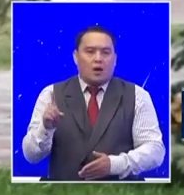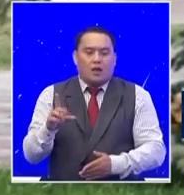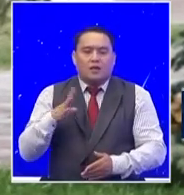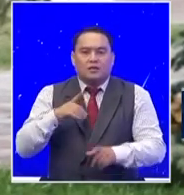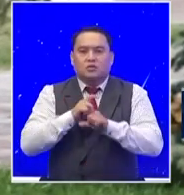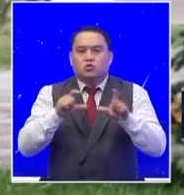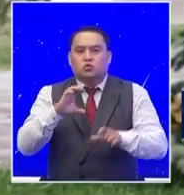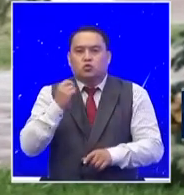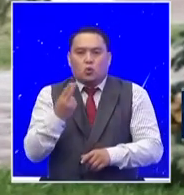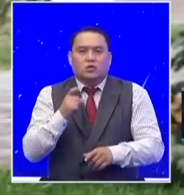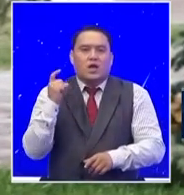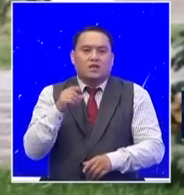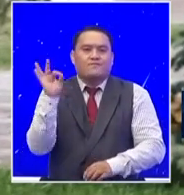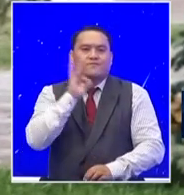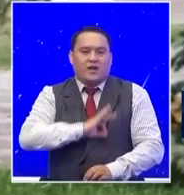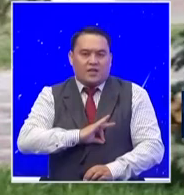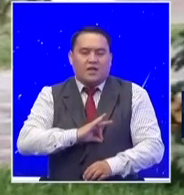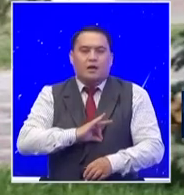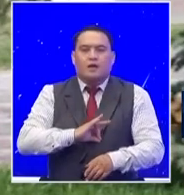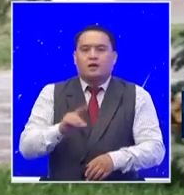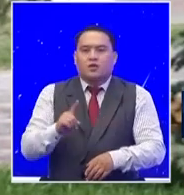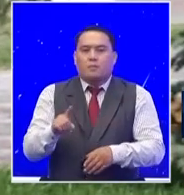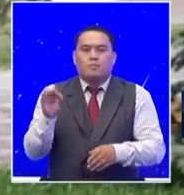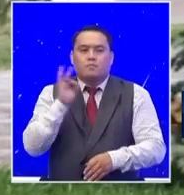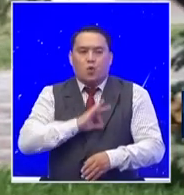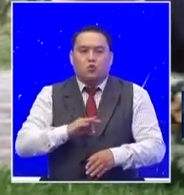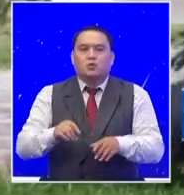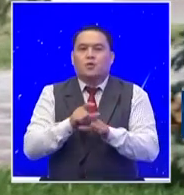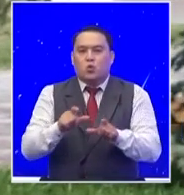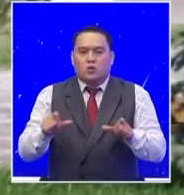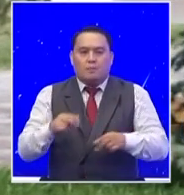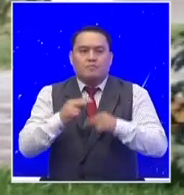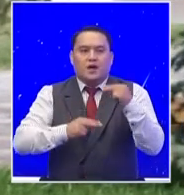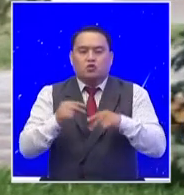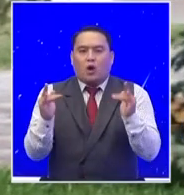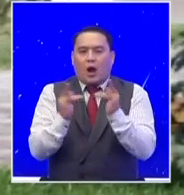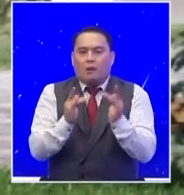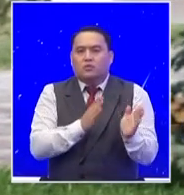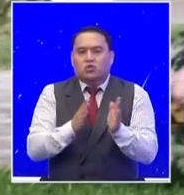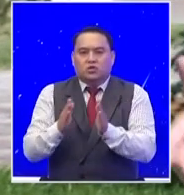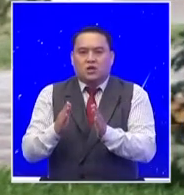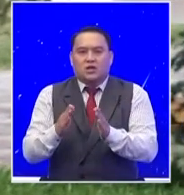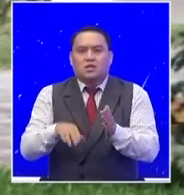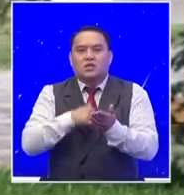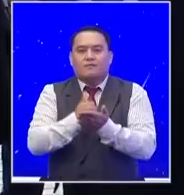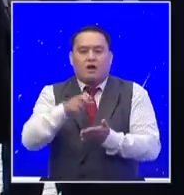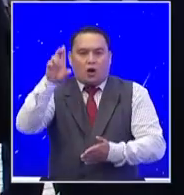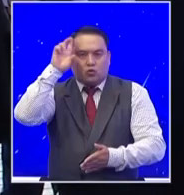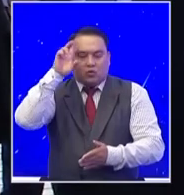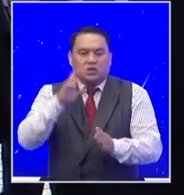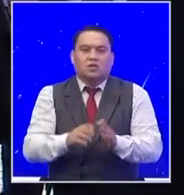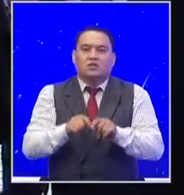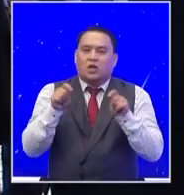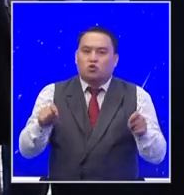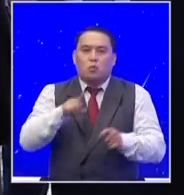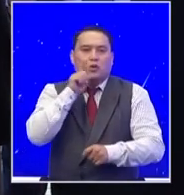был социально-экономически выгоден, а самое главное – приносил пользу людям. Построить общежитие нас подвиг призыв Ельбаса. Мы должны создавать